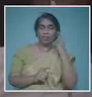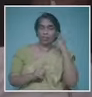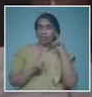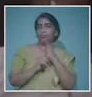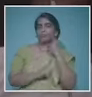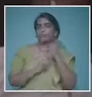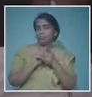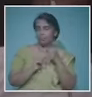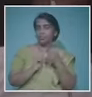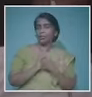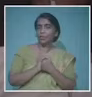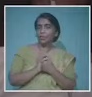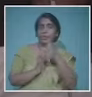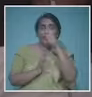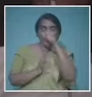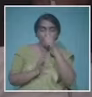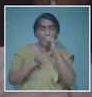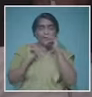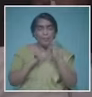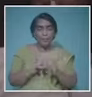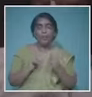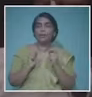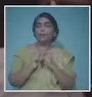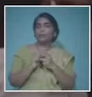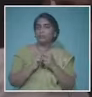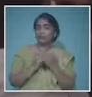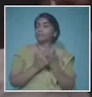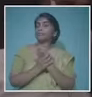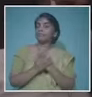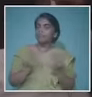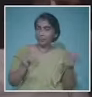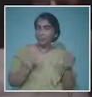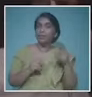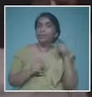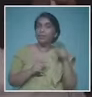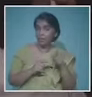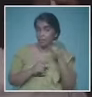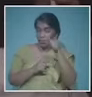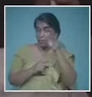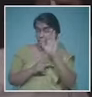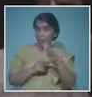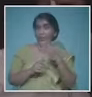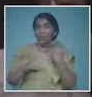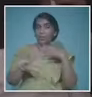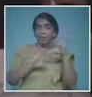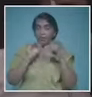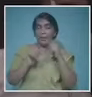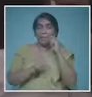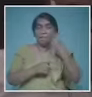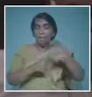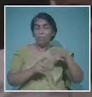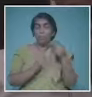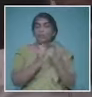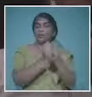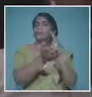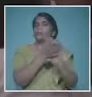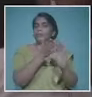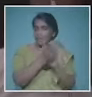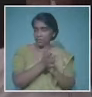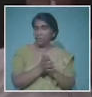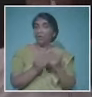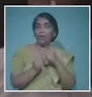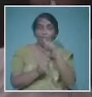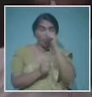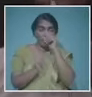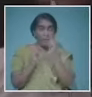හැමතුම හොරකම වංචාව වලක්වා ගනිමින් මේ ඔබතුමාලා අපි පත්විච්ච මහජනතාවට වැඩ කරමු. ඒසා අපි